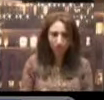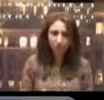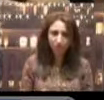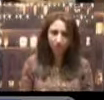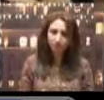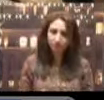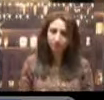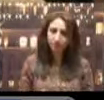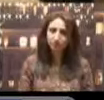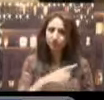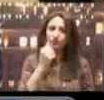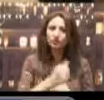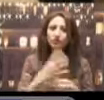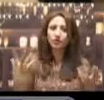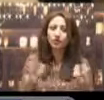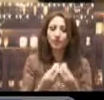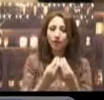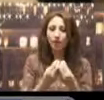عملت عمل